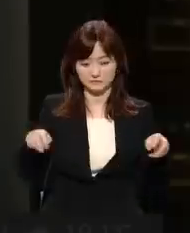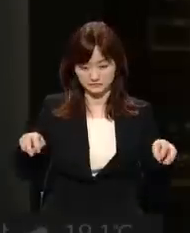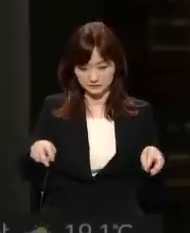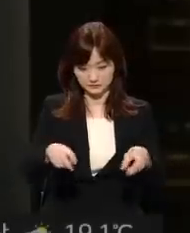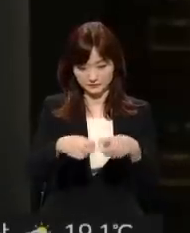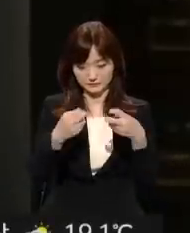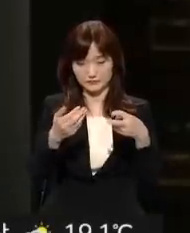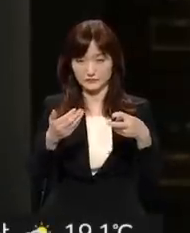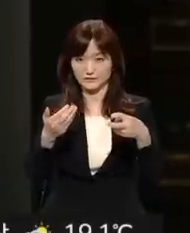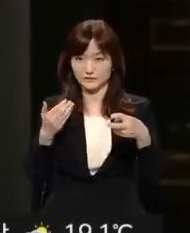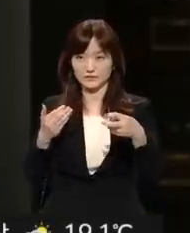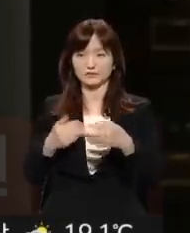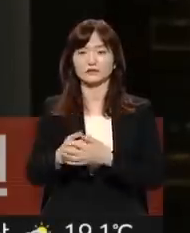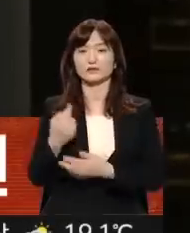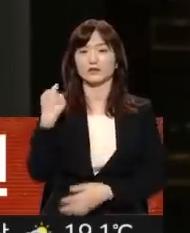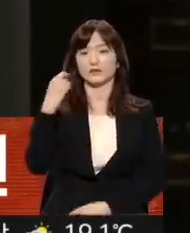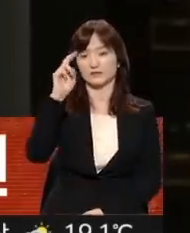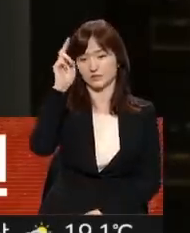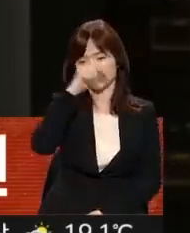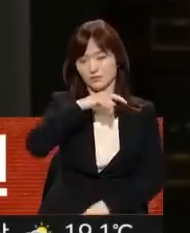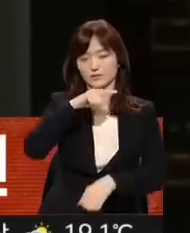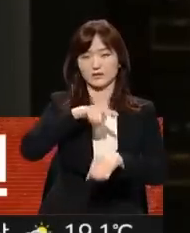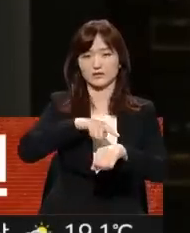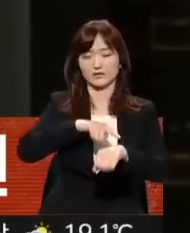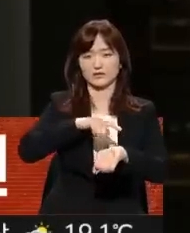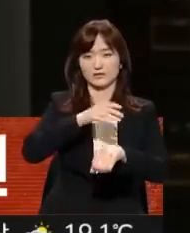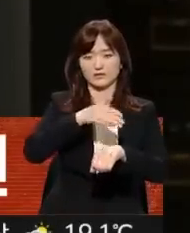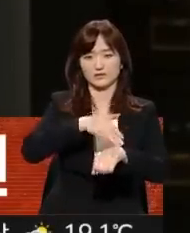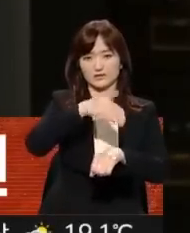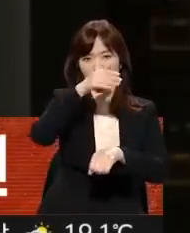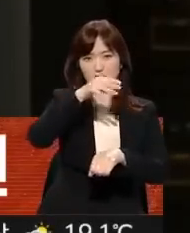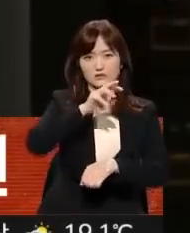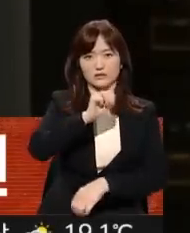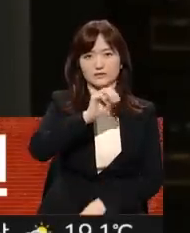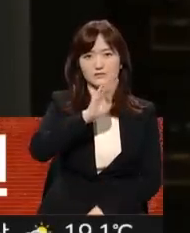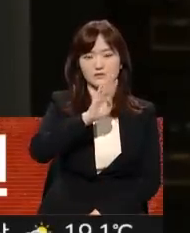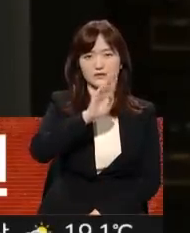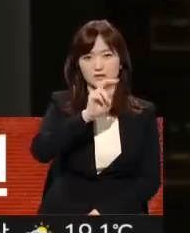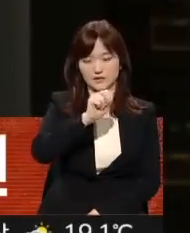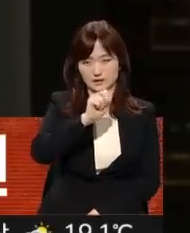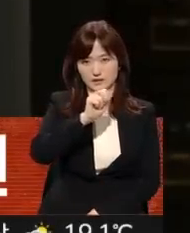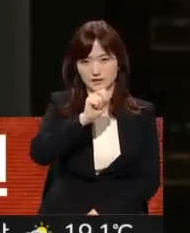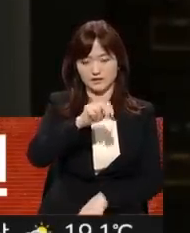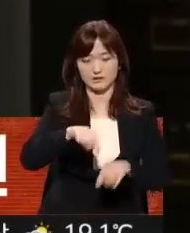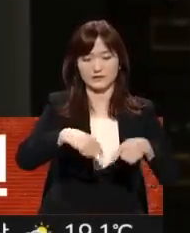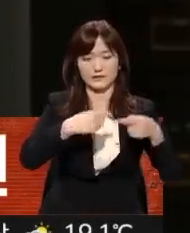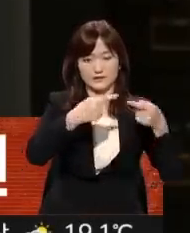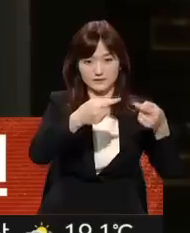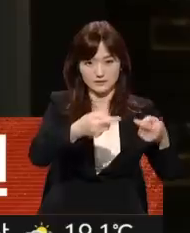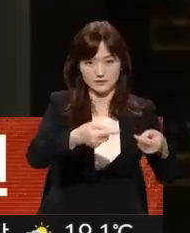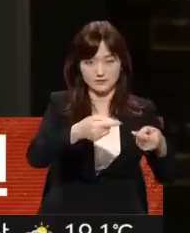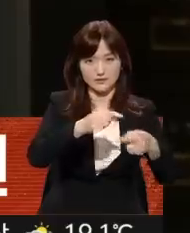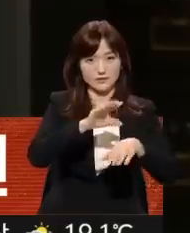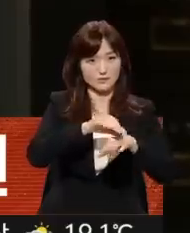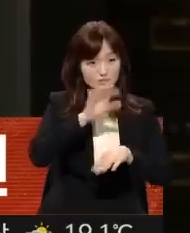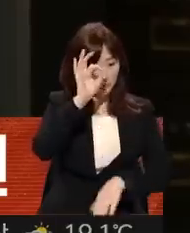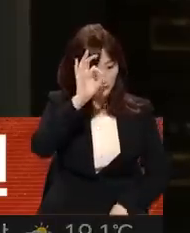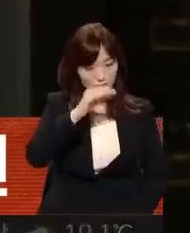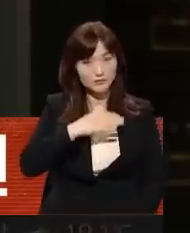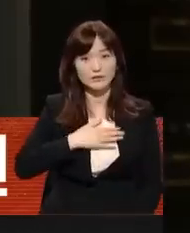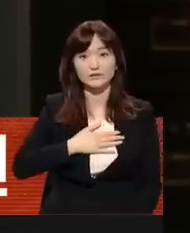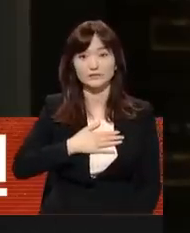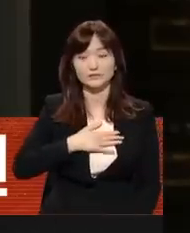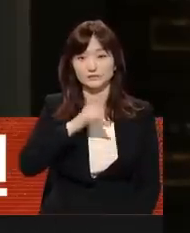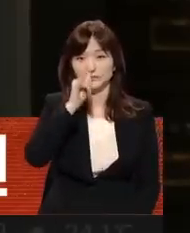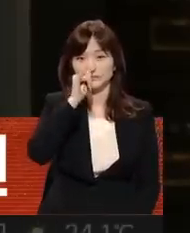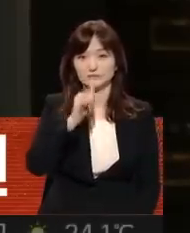방송, 그러니까 어제 오전에 MBN에서 이 최 변호사가 출연했던 방송을 좀 보면은 짐작은 할 수 있잖아요.